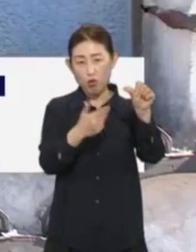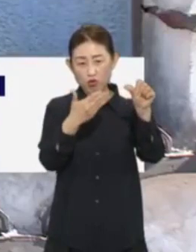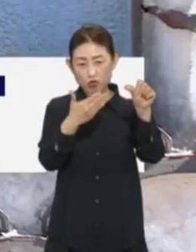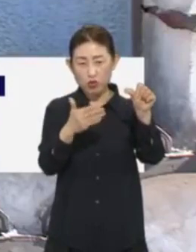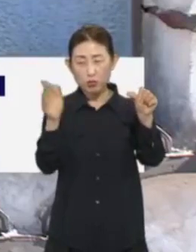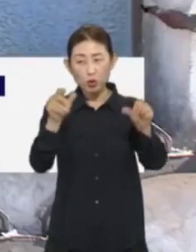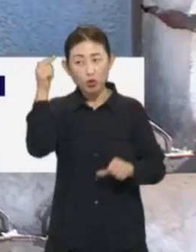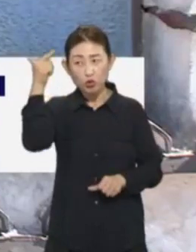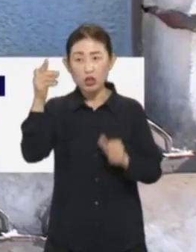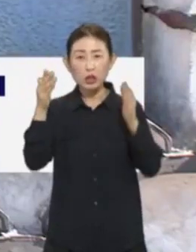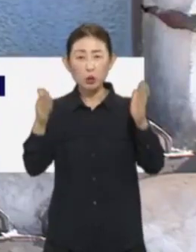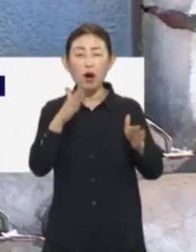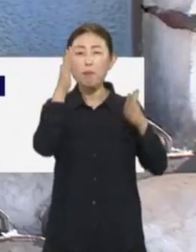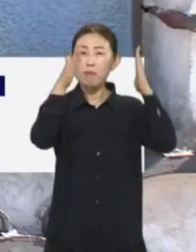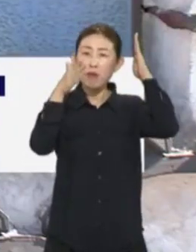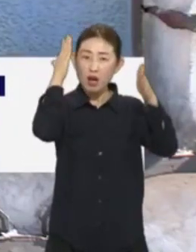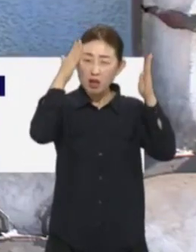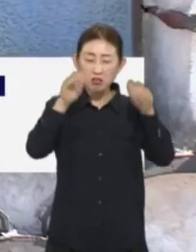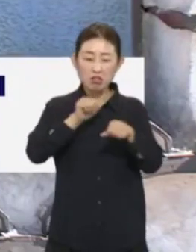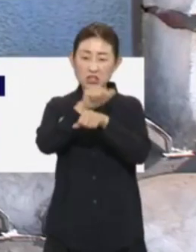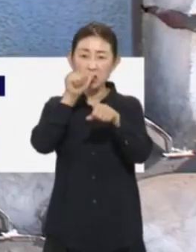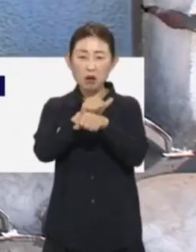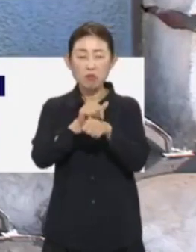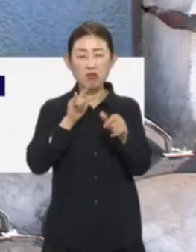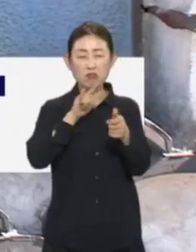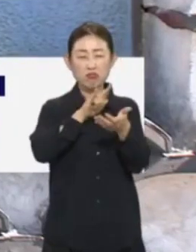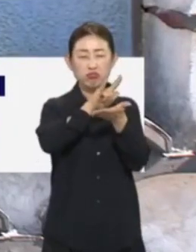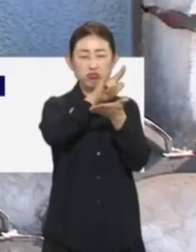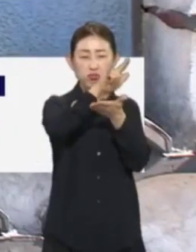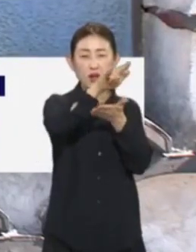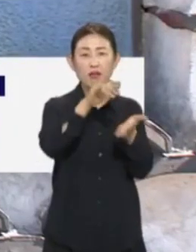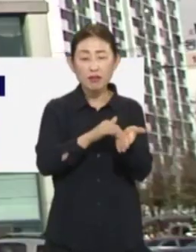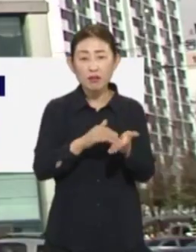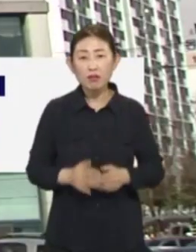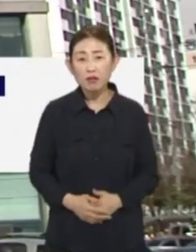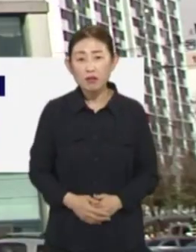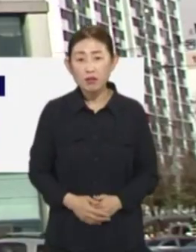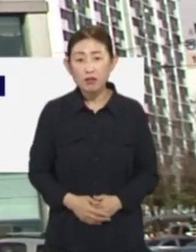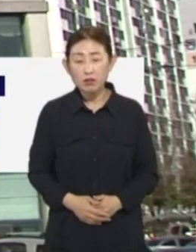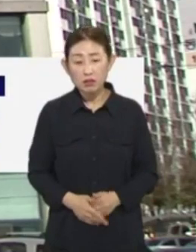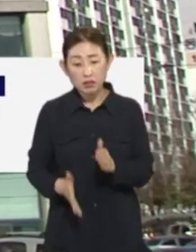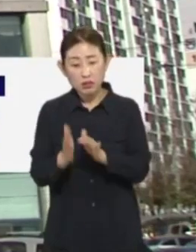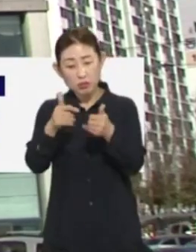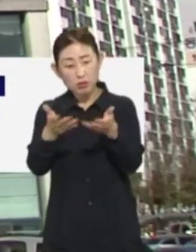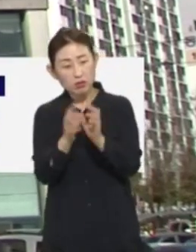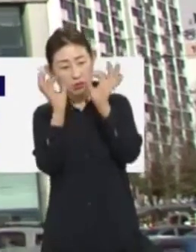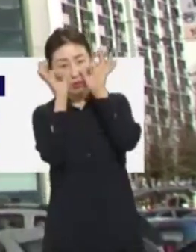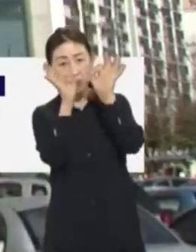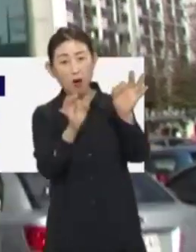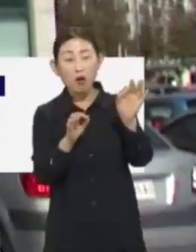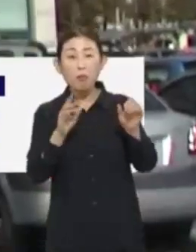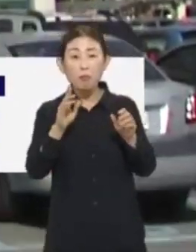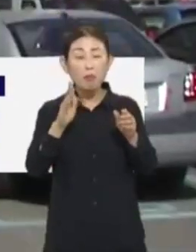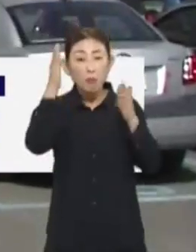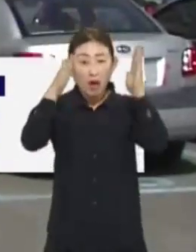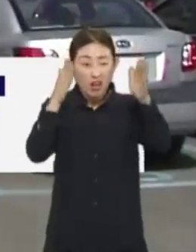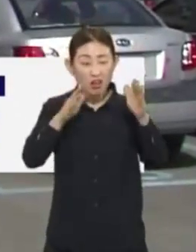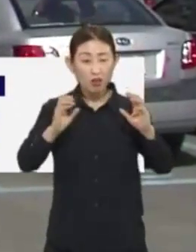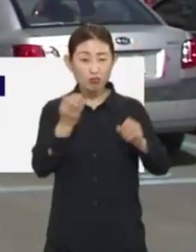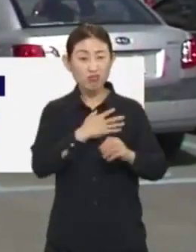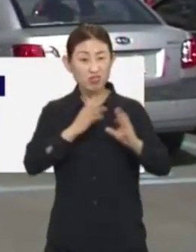6일간의 일정으로 말레이시아와 싱가포르 등으로 해외 연수를 떠났습니다. 지역 시민단체들은 말레이시아가